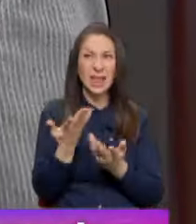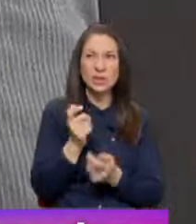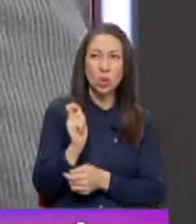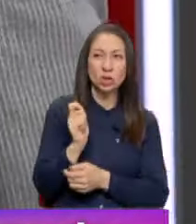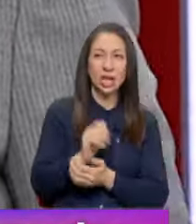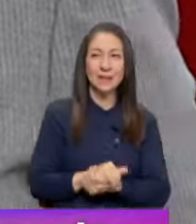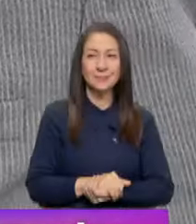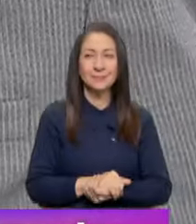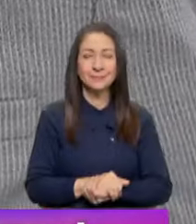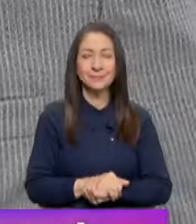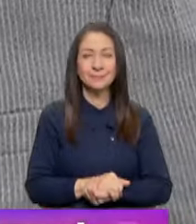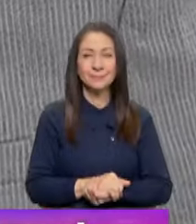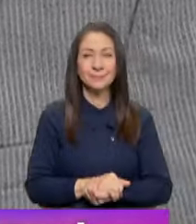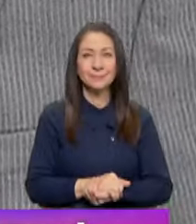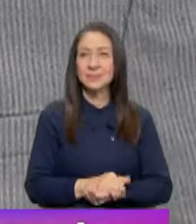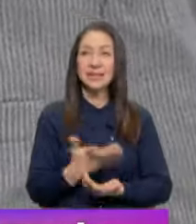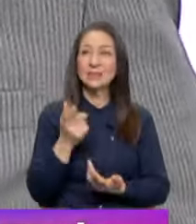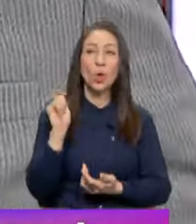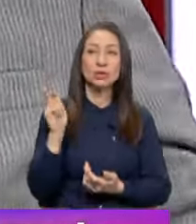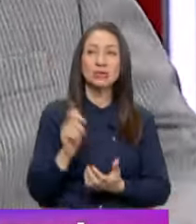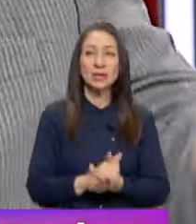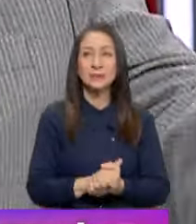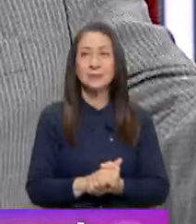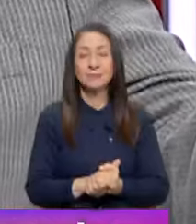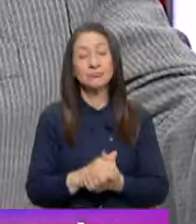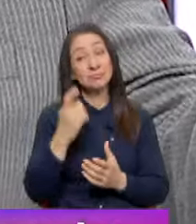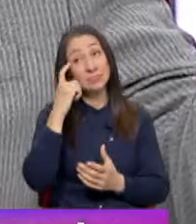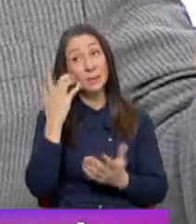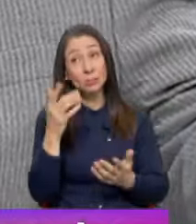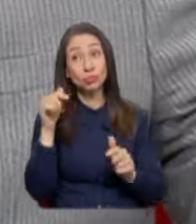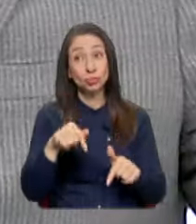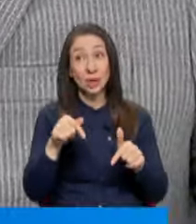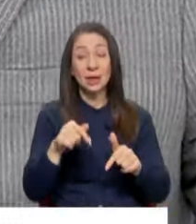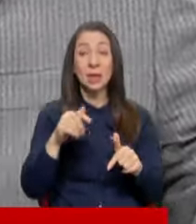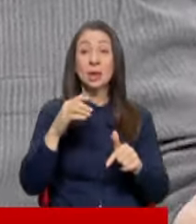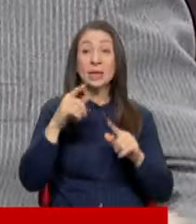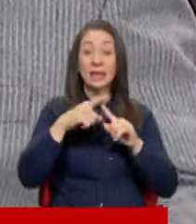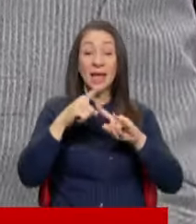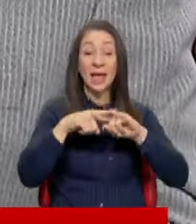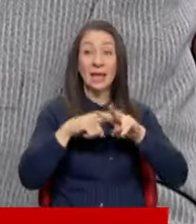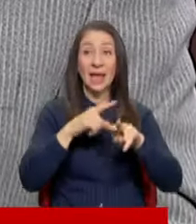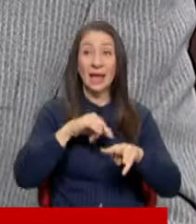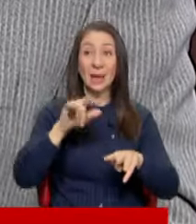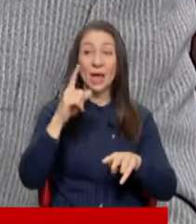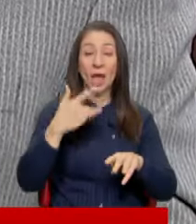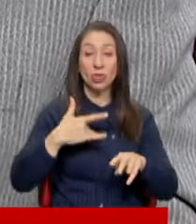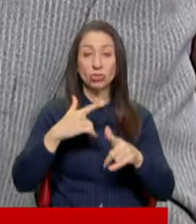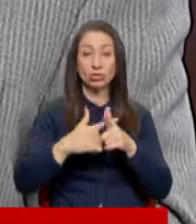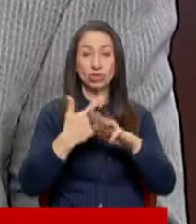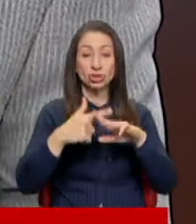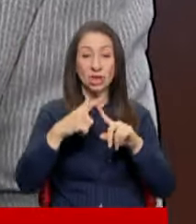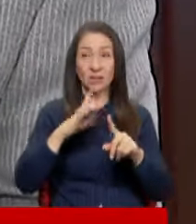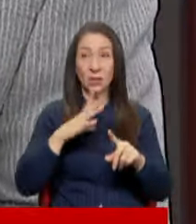ödemeyi düşünebilir nasıl ödeyecektir Muhtemelen şu an Türk Hava Yollarına ait olan bir Anadolu Jet var